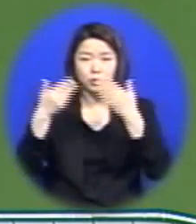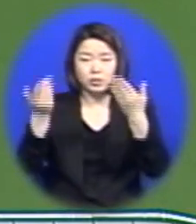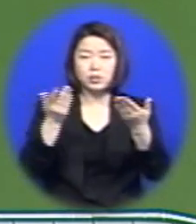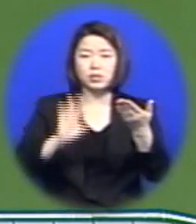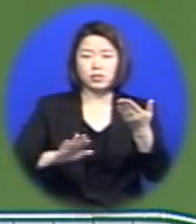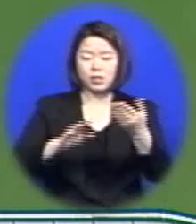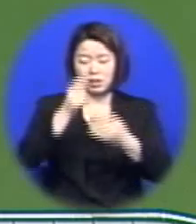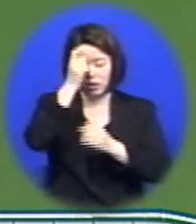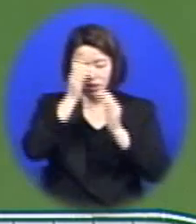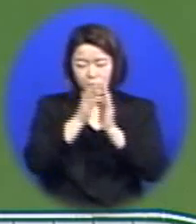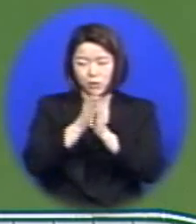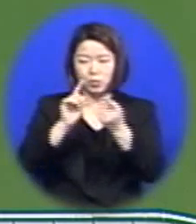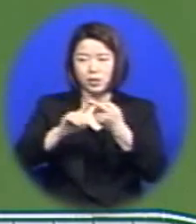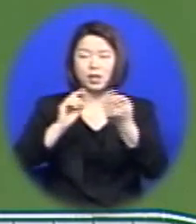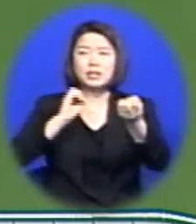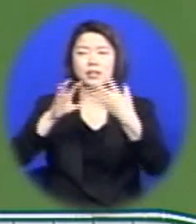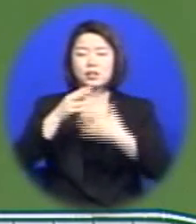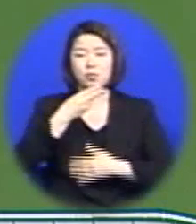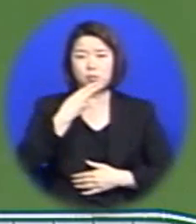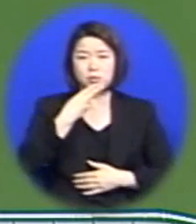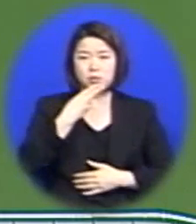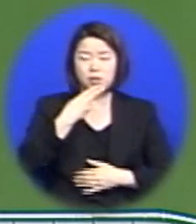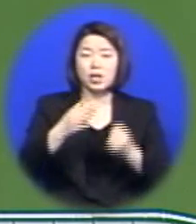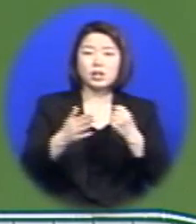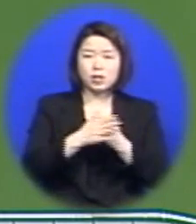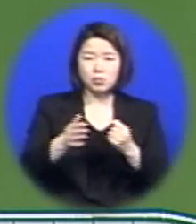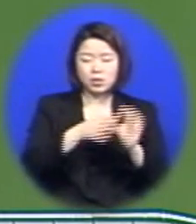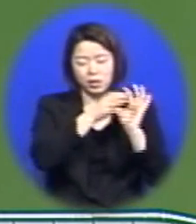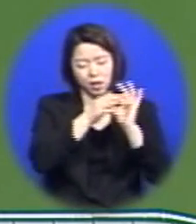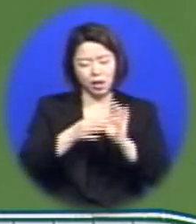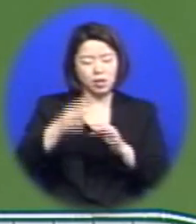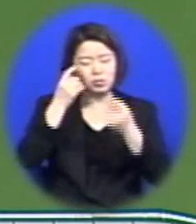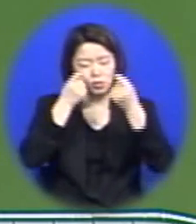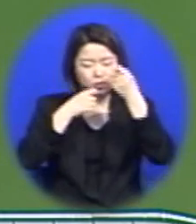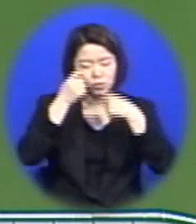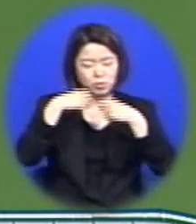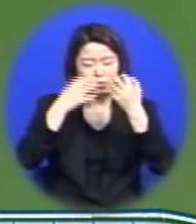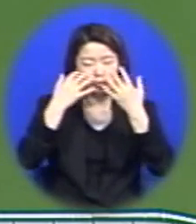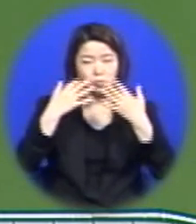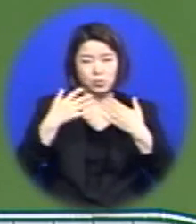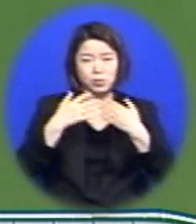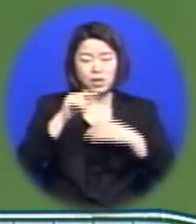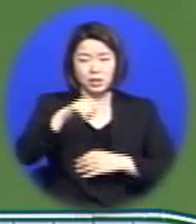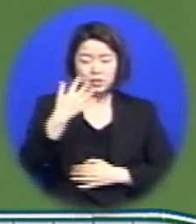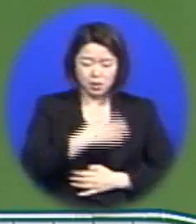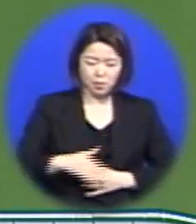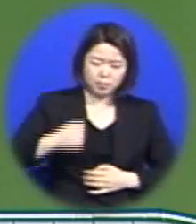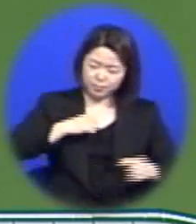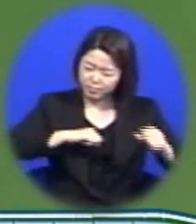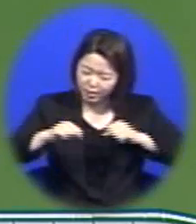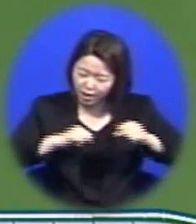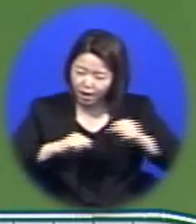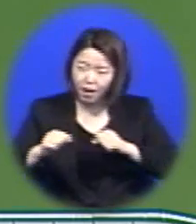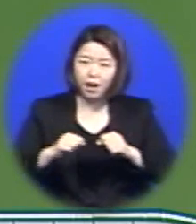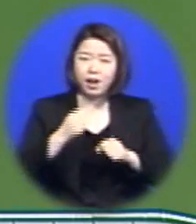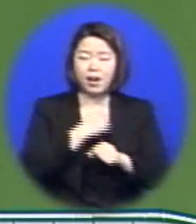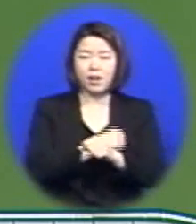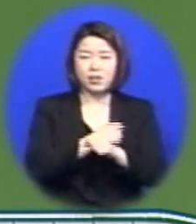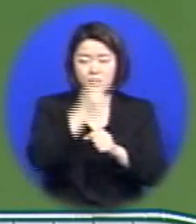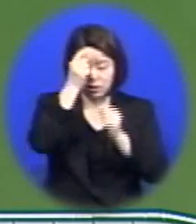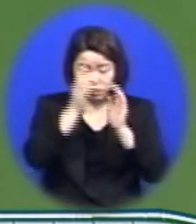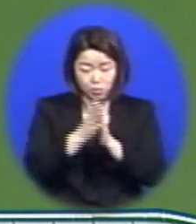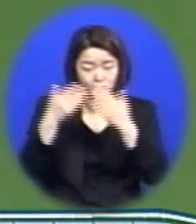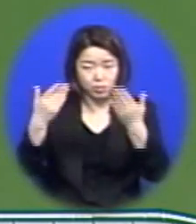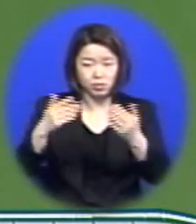거예요 그러니 그냥 계속 눈물이죠 그렇게 몸부림 집에 부르짖어 기도하는데 형편이 나아지는게